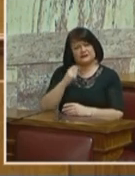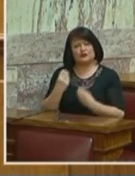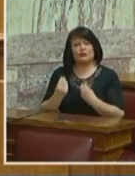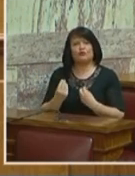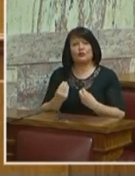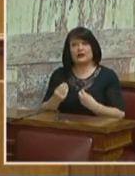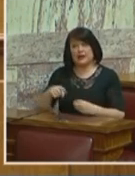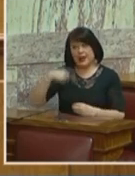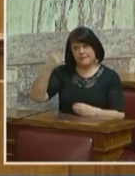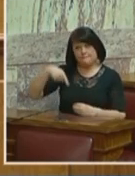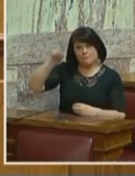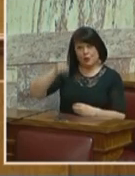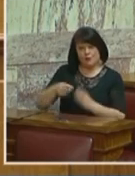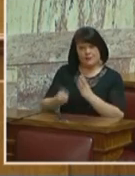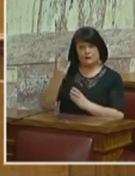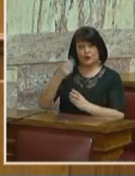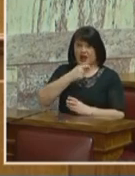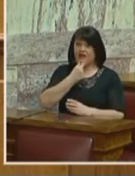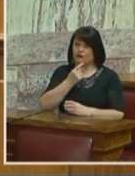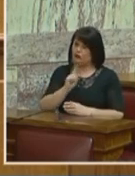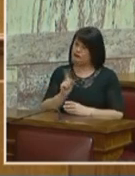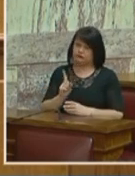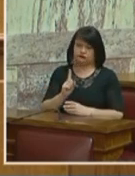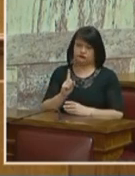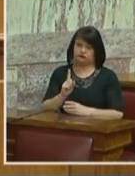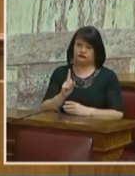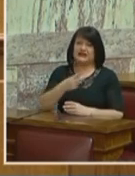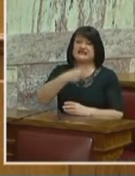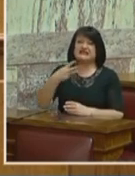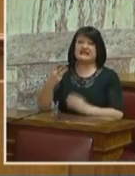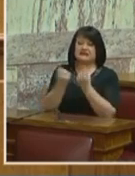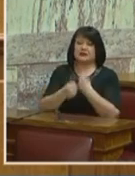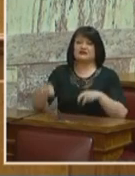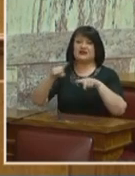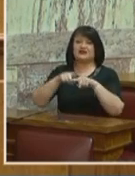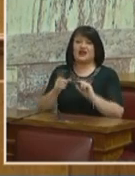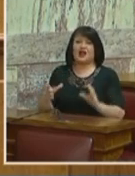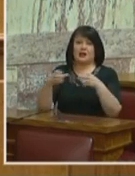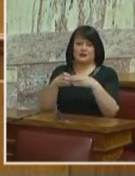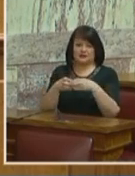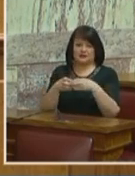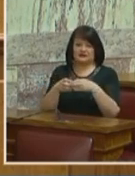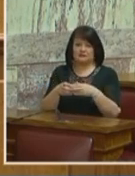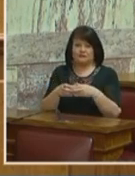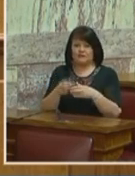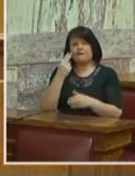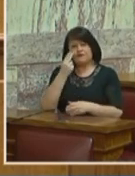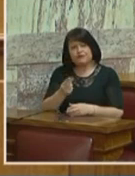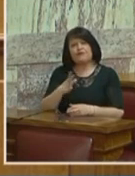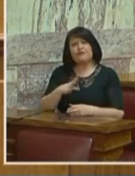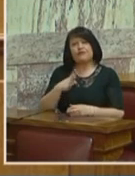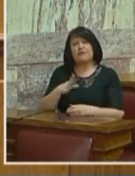επόμενης μέρας δεν θα είναι εύκολο. ΣΥΡΙΖΑ και ΑΝΕΛ ήδη διαφαίνεται ότι επιδιώκουν να αφήσουν πίσω τους την καμένη